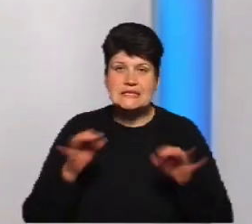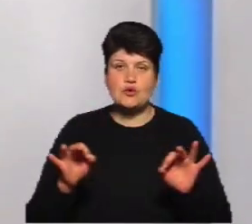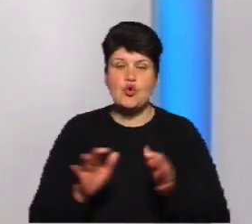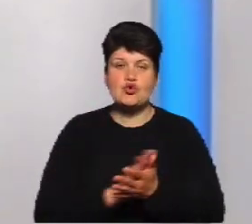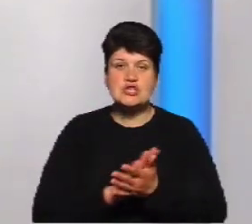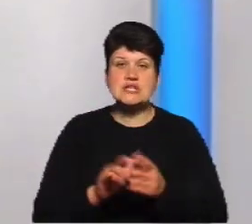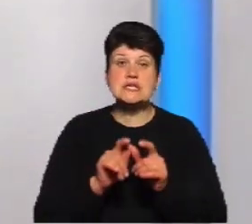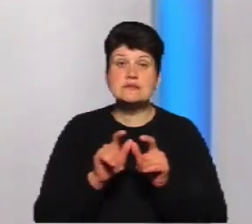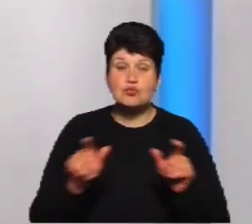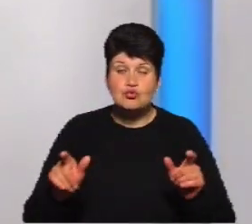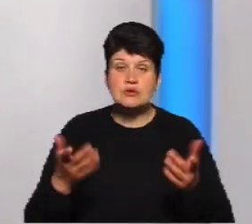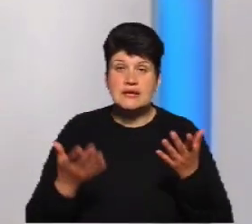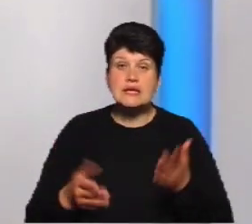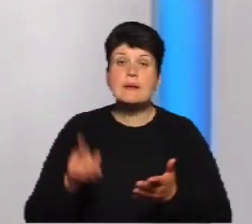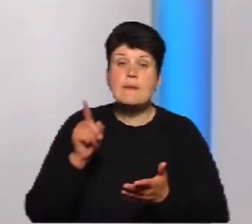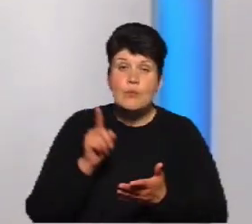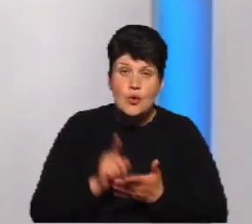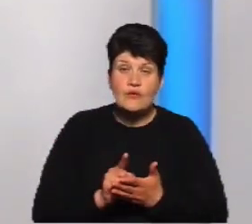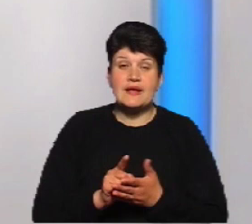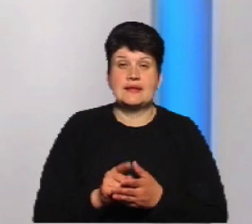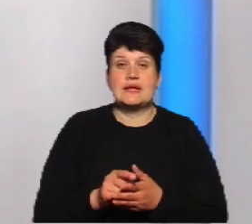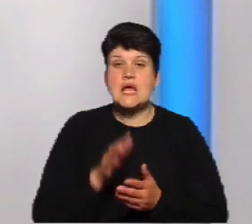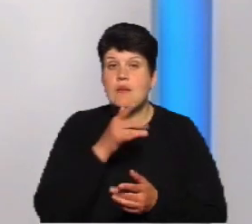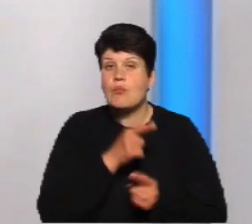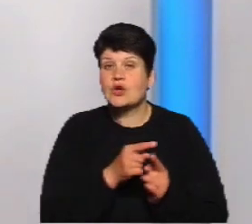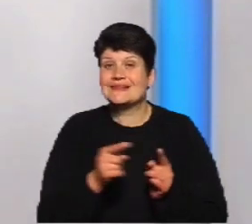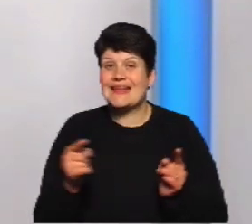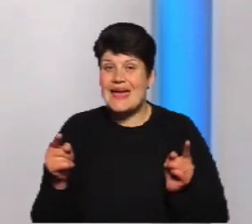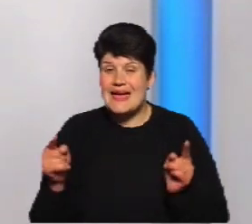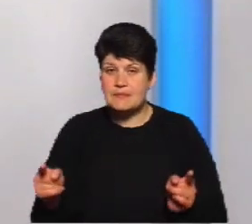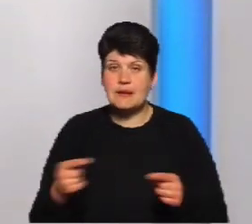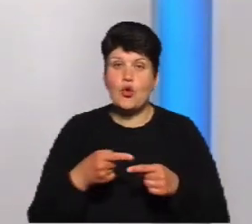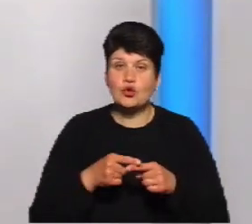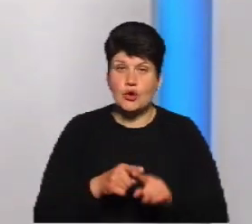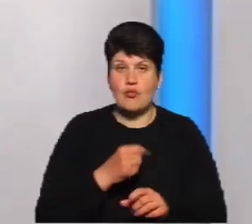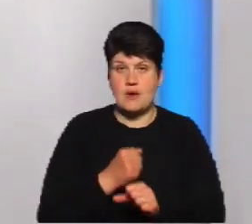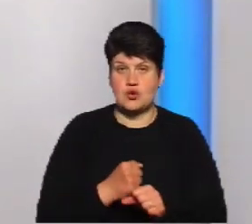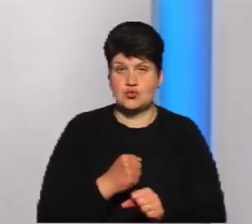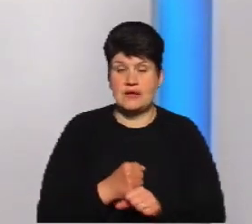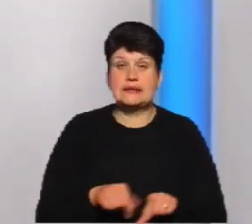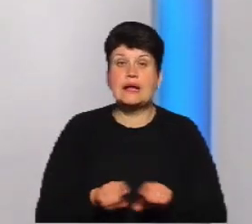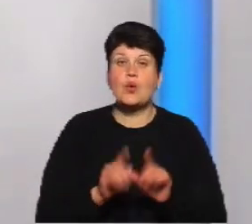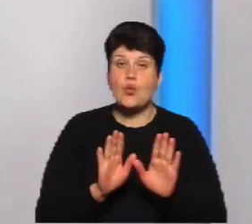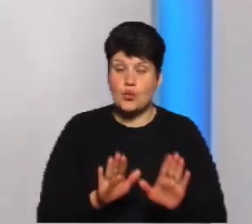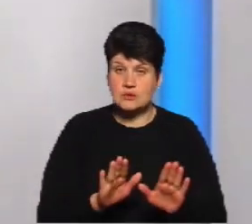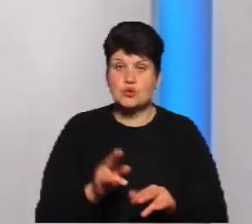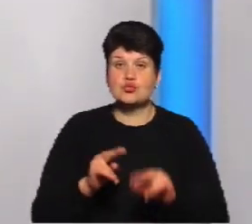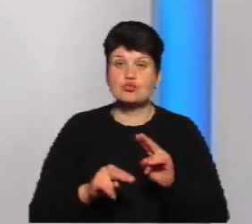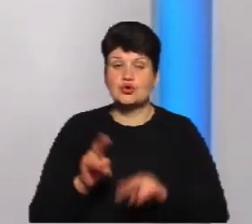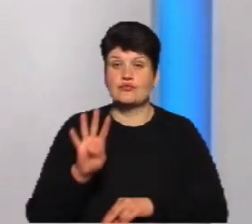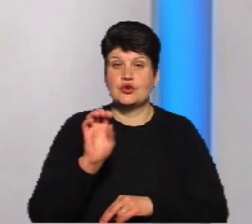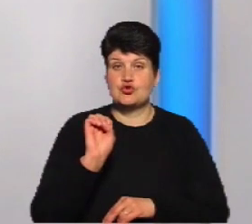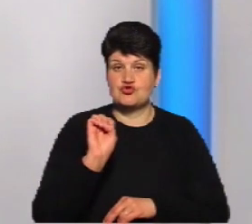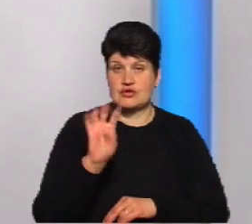які повинні би і по термінах, і по технологіях працювати. Так от, збудовано 14, це